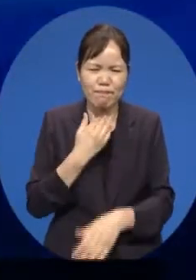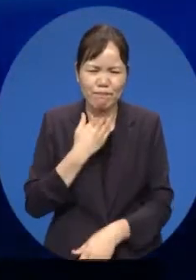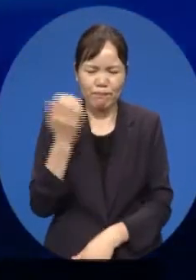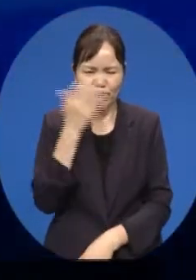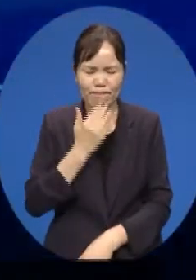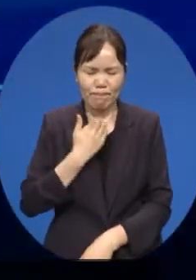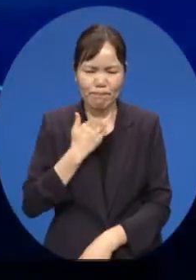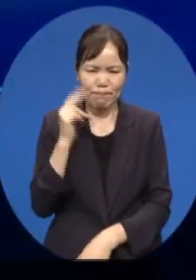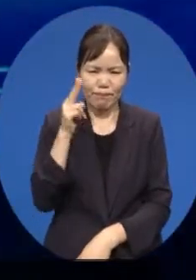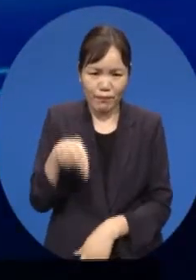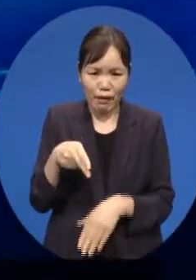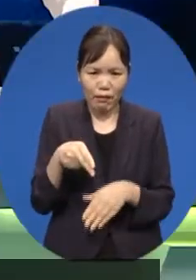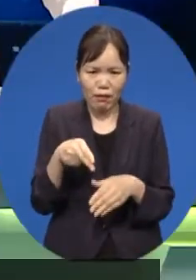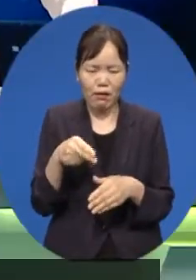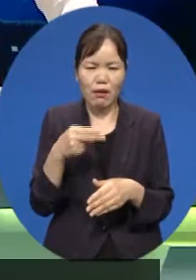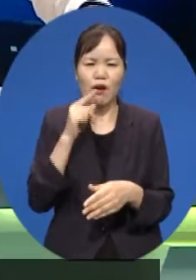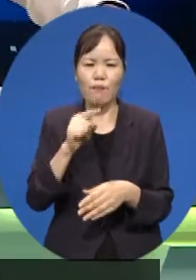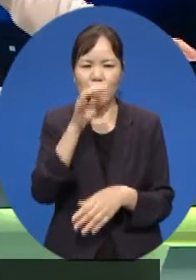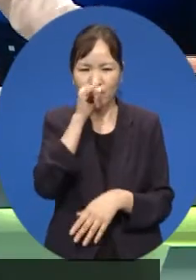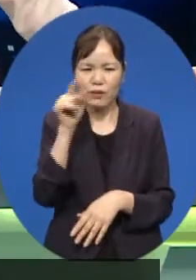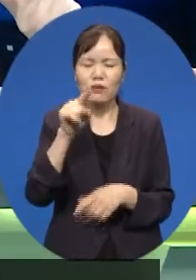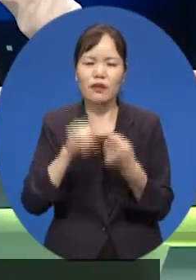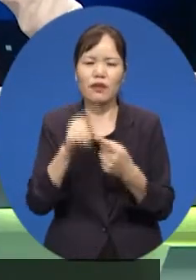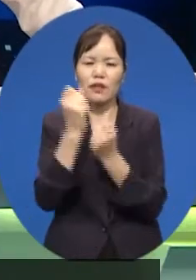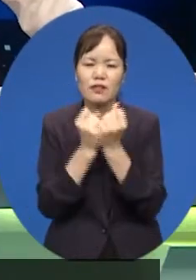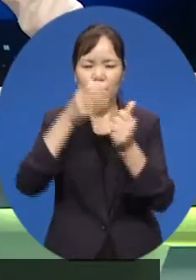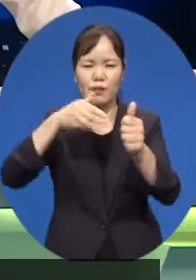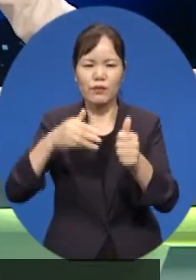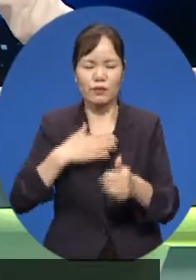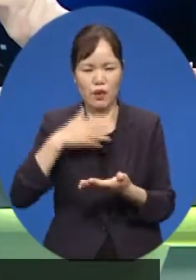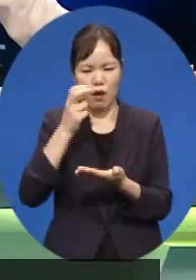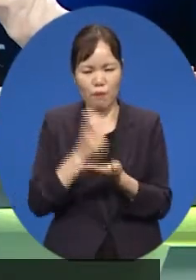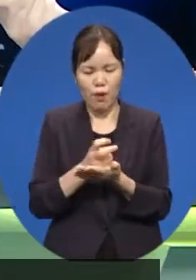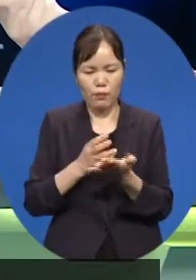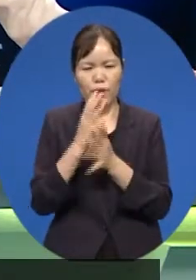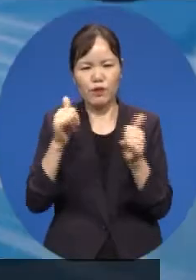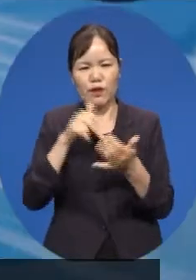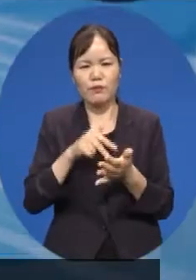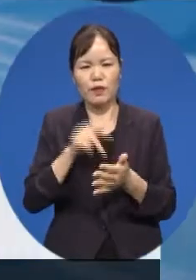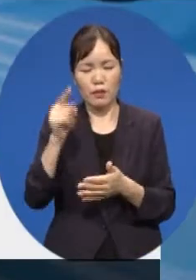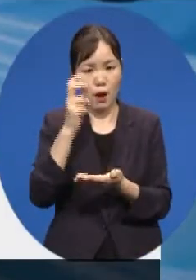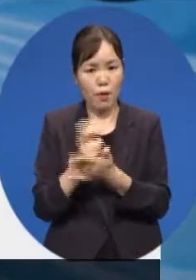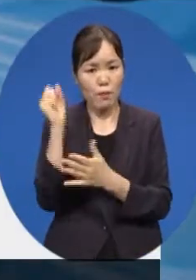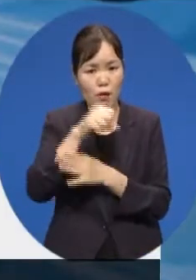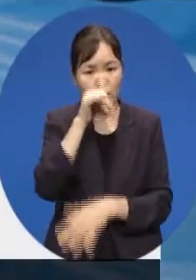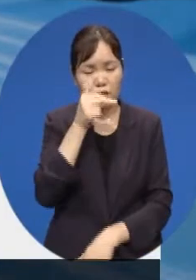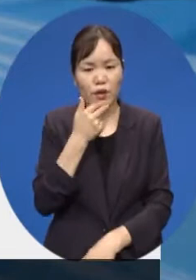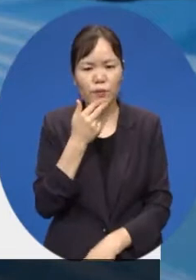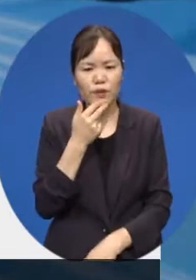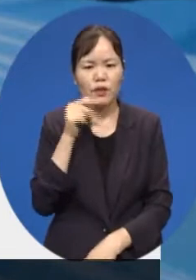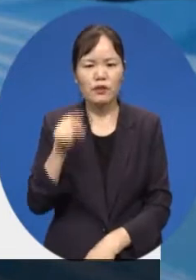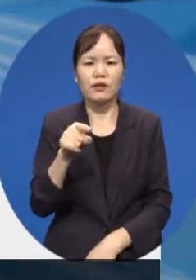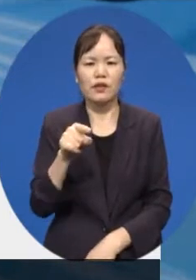나오고 있습니다 이 부분도 좀 설명이 함께 해 주시죠 먼저 법조 빙의 입장에서는 이게 법의 허용 되느냐 안되느냐 이게 제일 칸 어떤 그